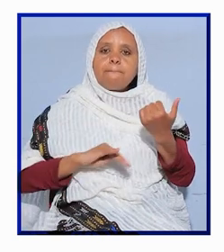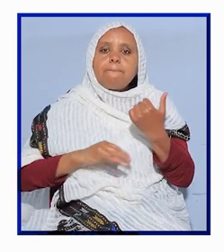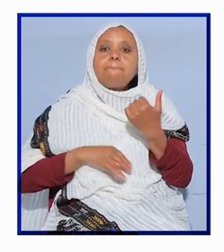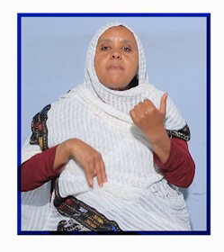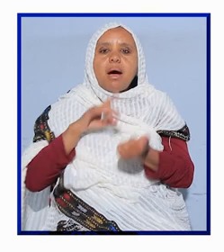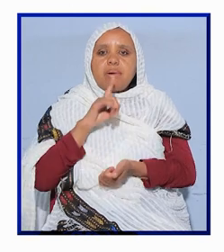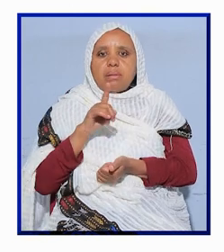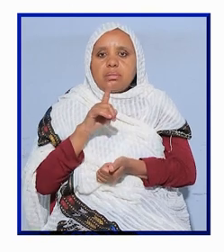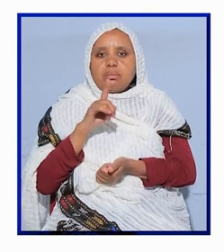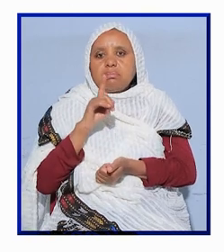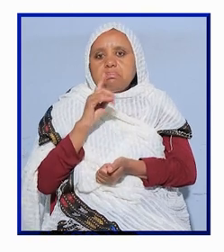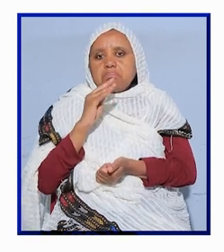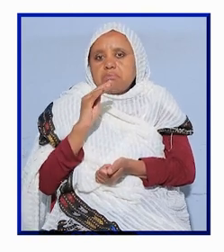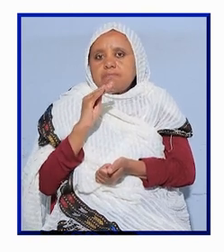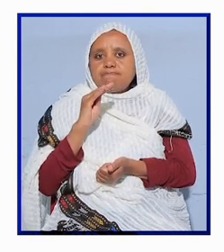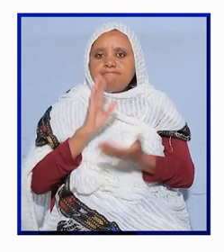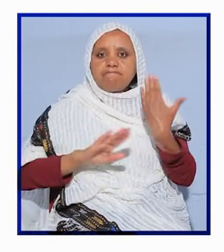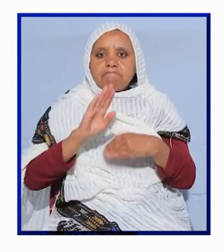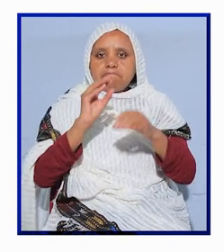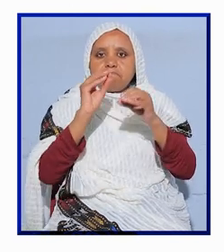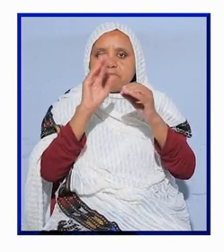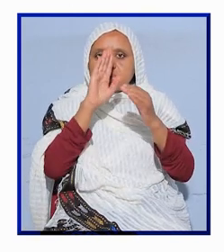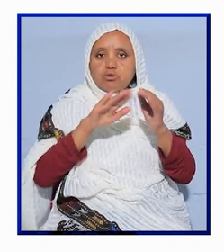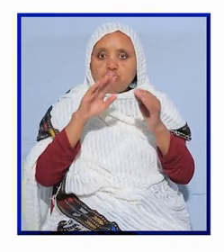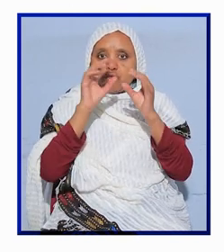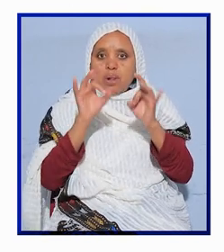ናት። መሃን በመሆኗ ምክንያት